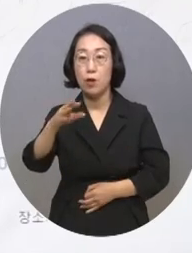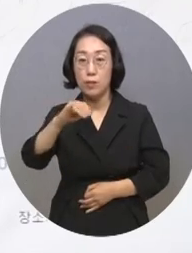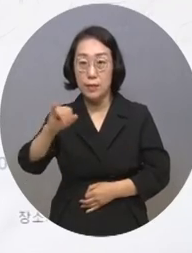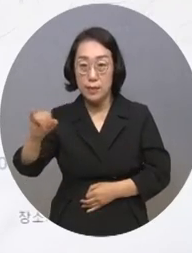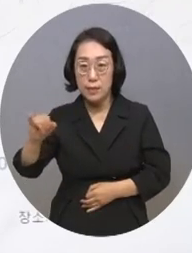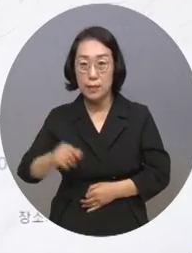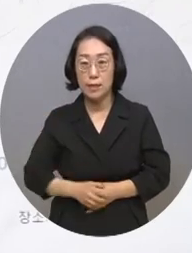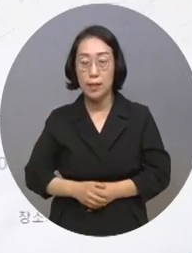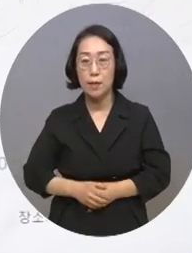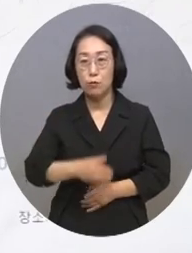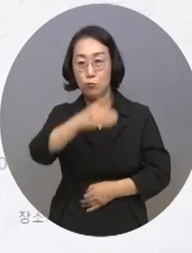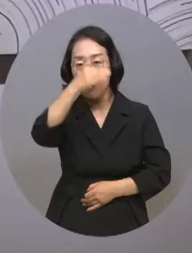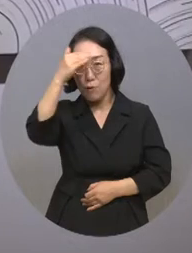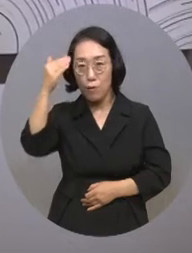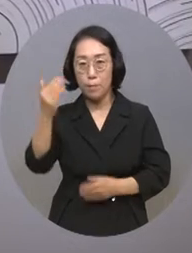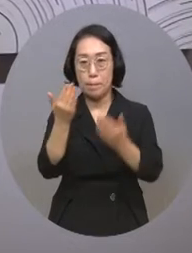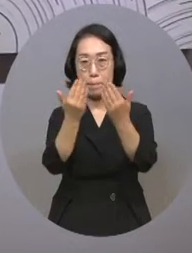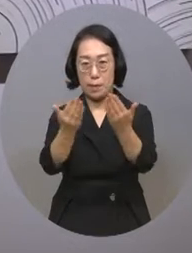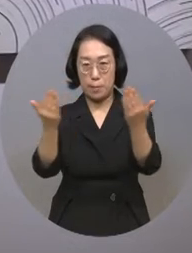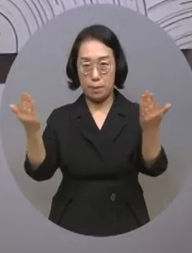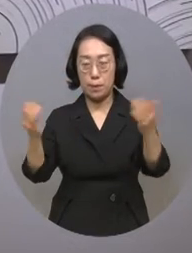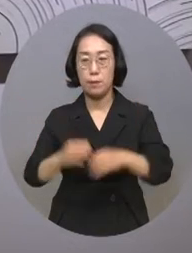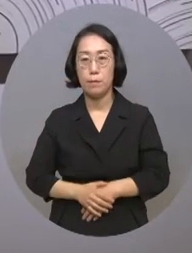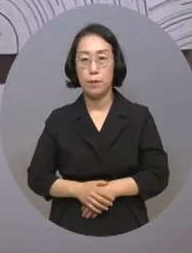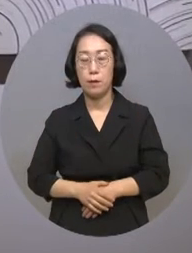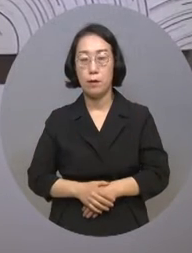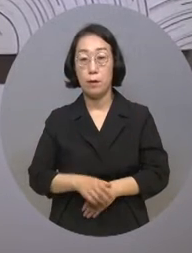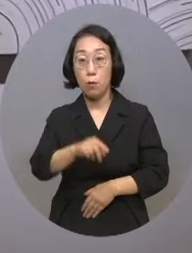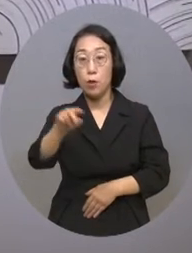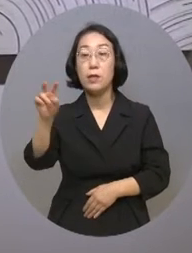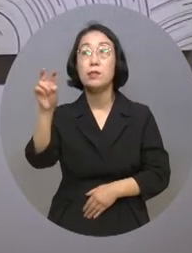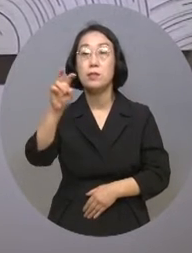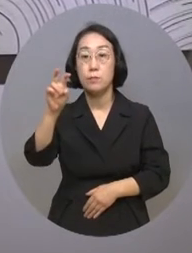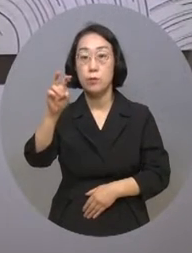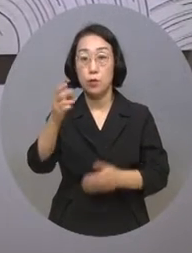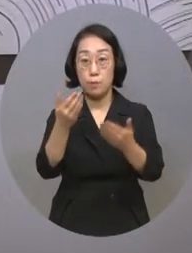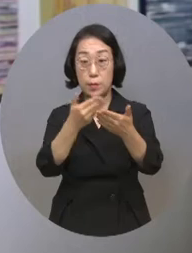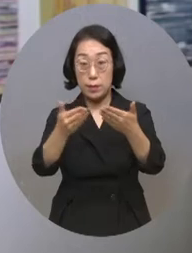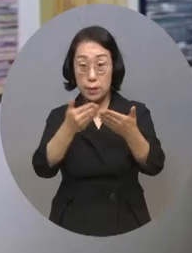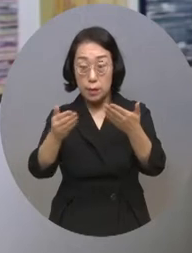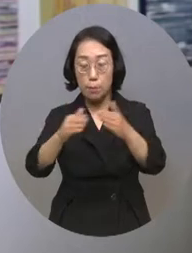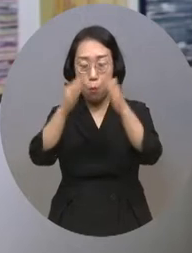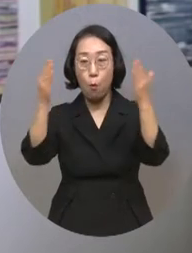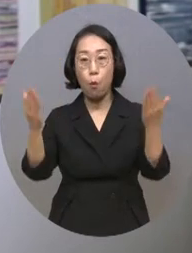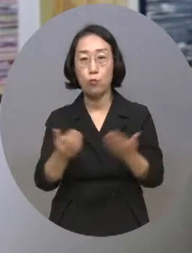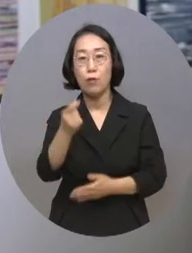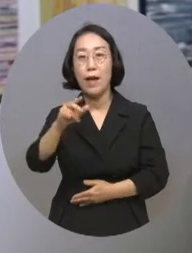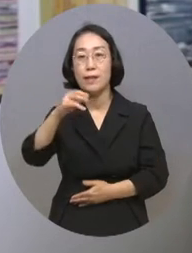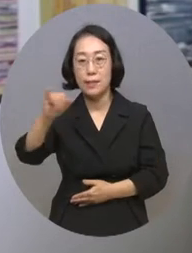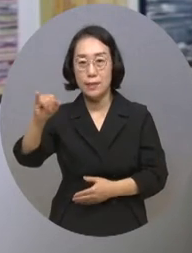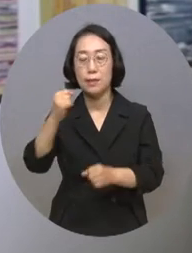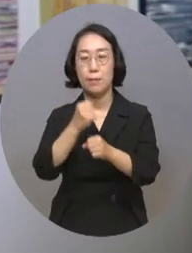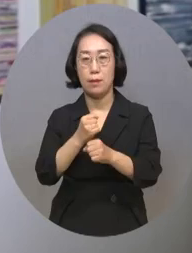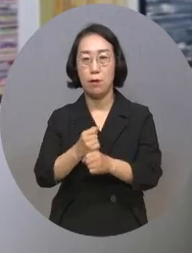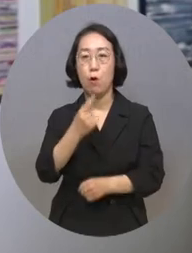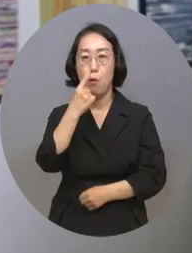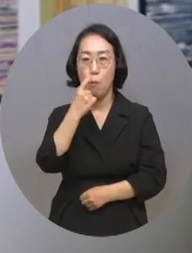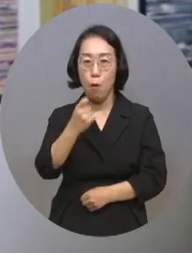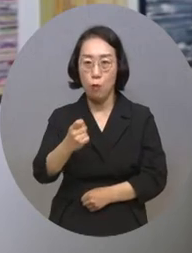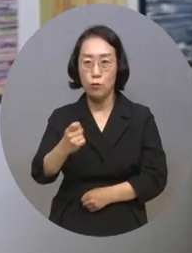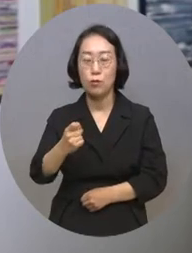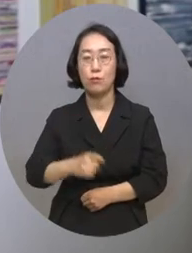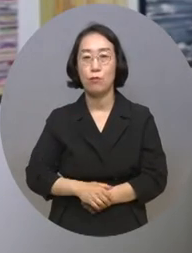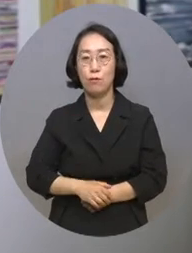경계전이 열렸습니다. 작품 20점이 모두 한지로 제작해 자연의 색감과 멋스러움이